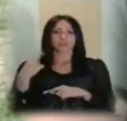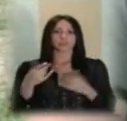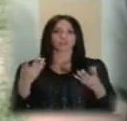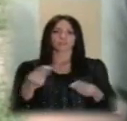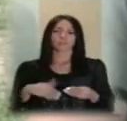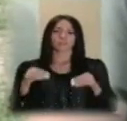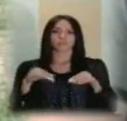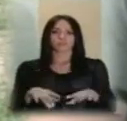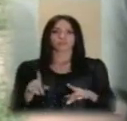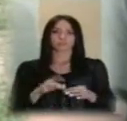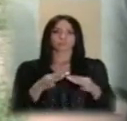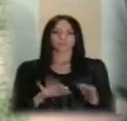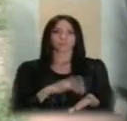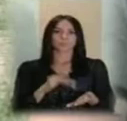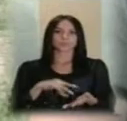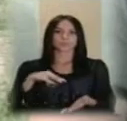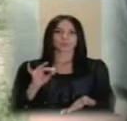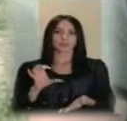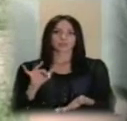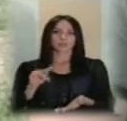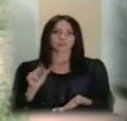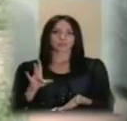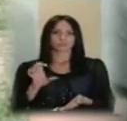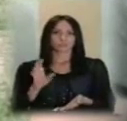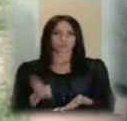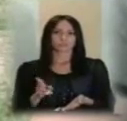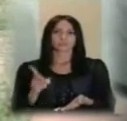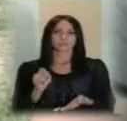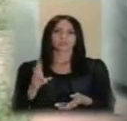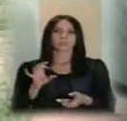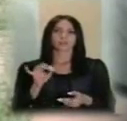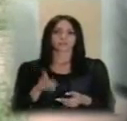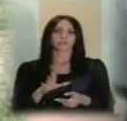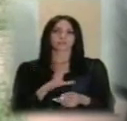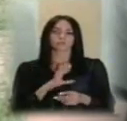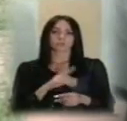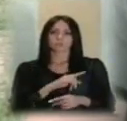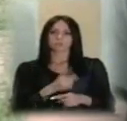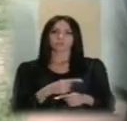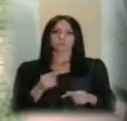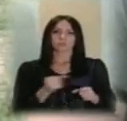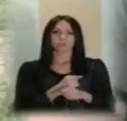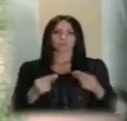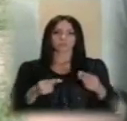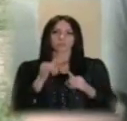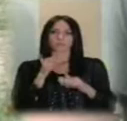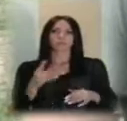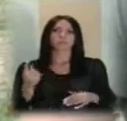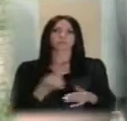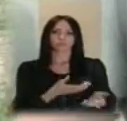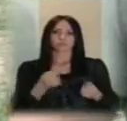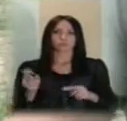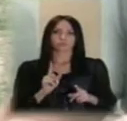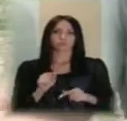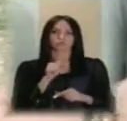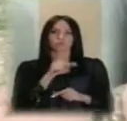міста Лисичанськ. За Лисичанськ тоді йшли суворові бої, його не могли тиждень взяти, не могли, тому що він знаходиться